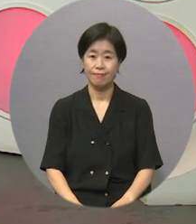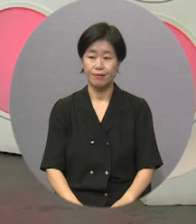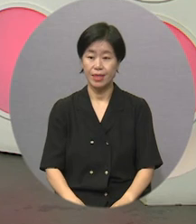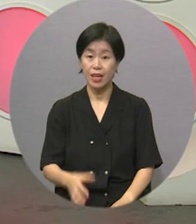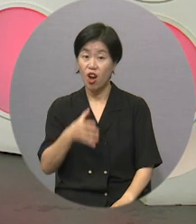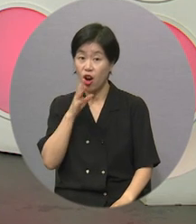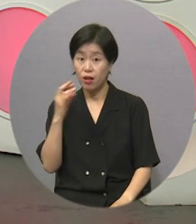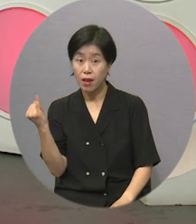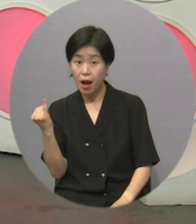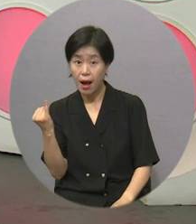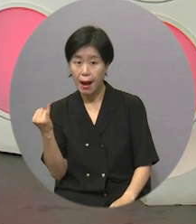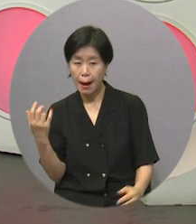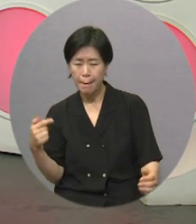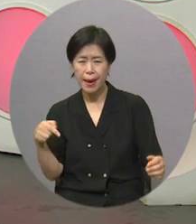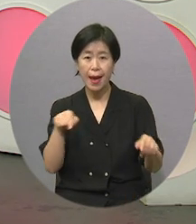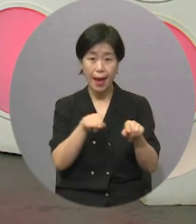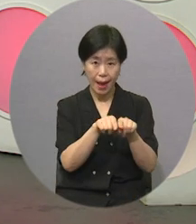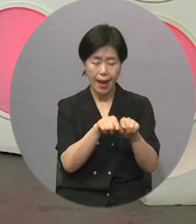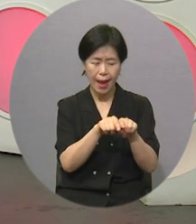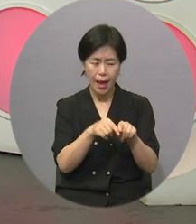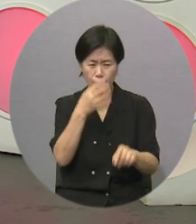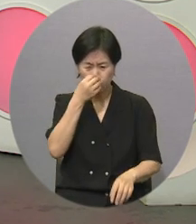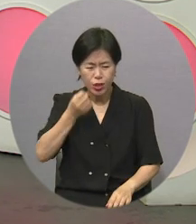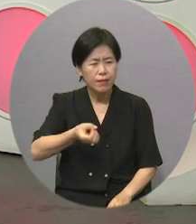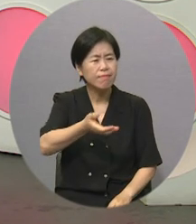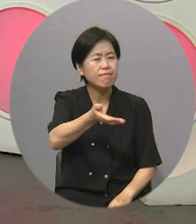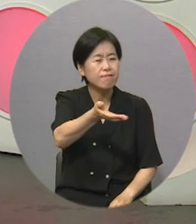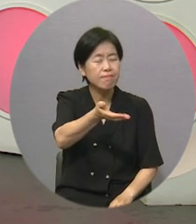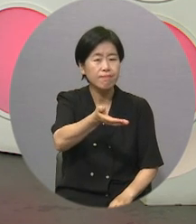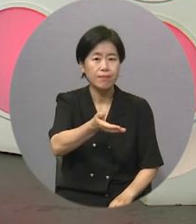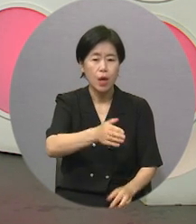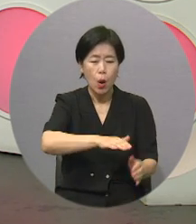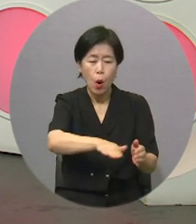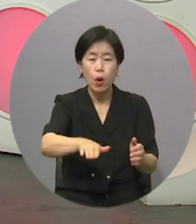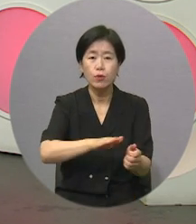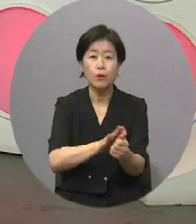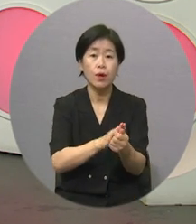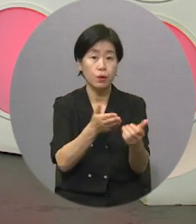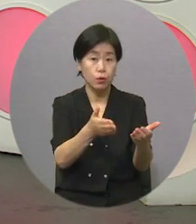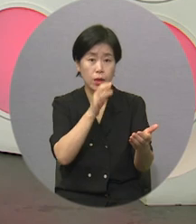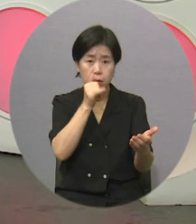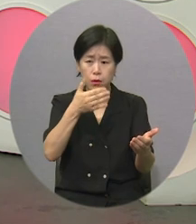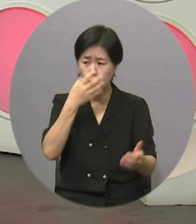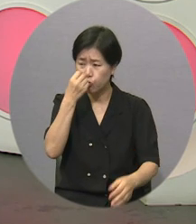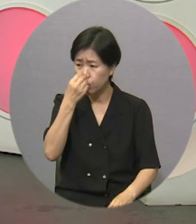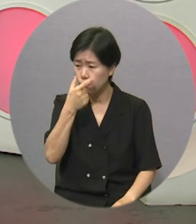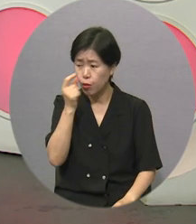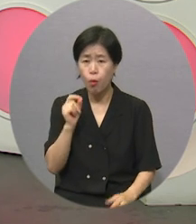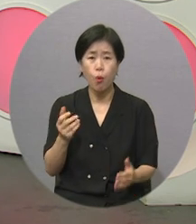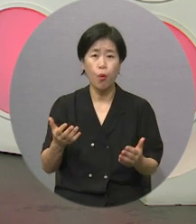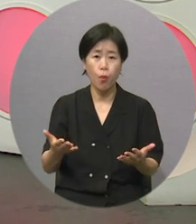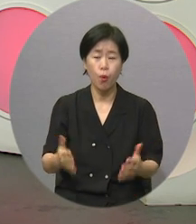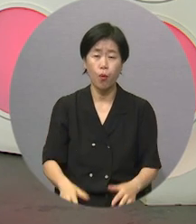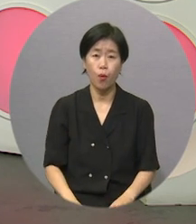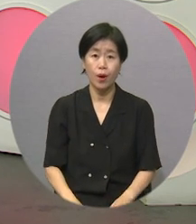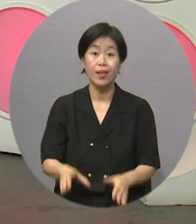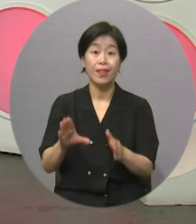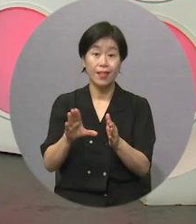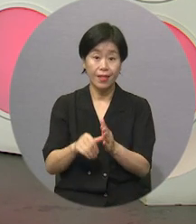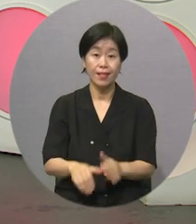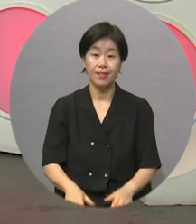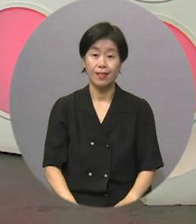알려준 중년 여성분도 그 학생에게 휴지를 건네며 좋아줬지만 턱없이 부족해 보였습니다. 그